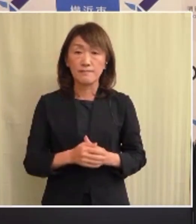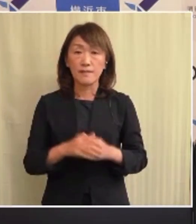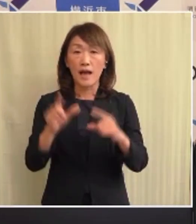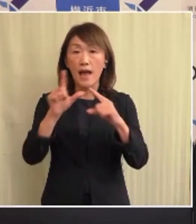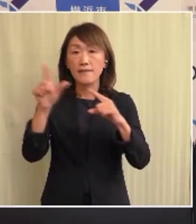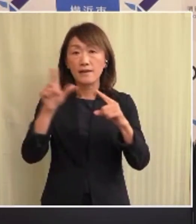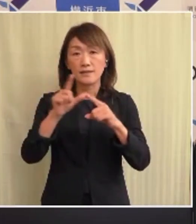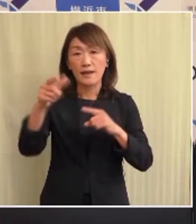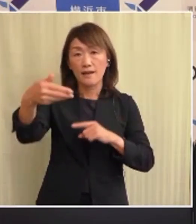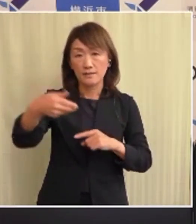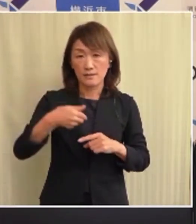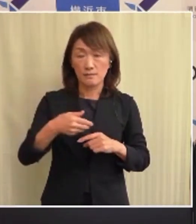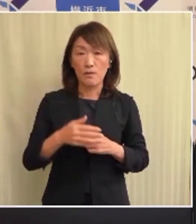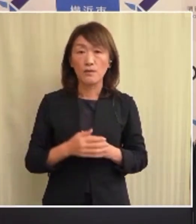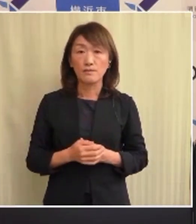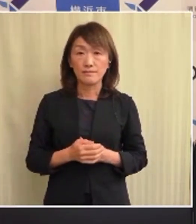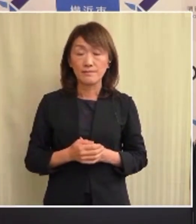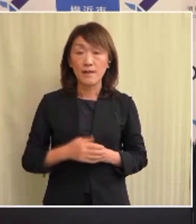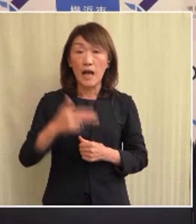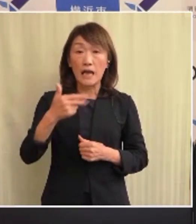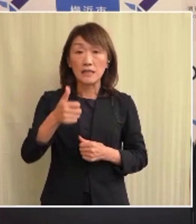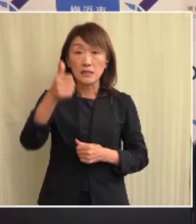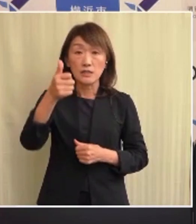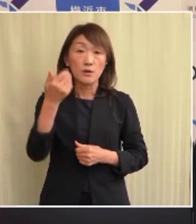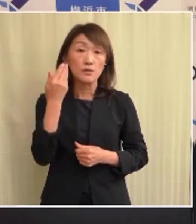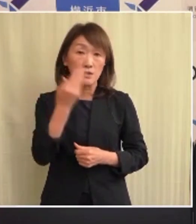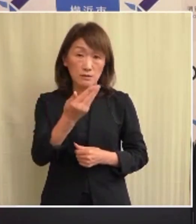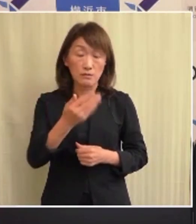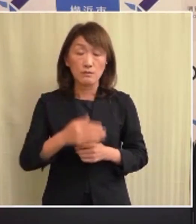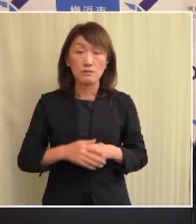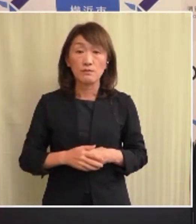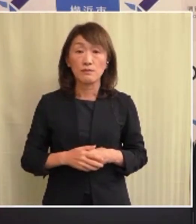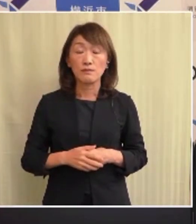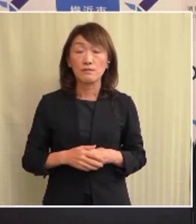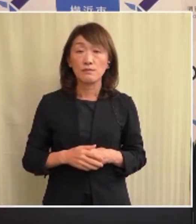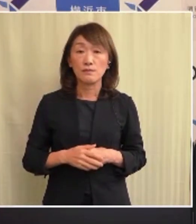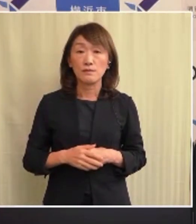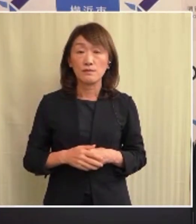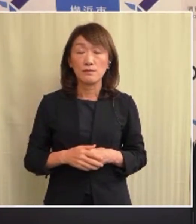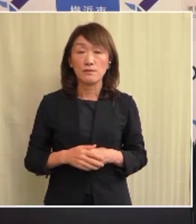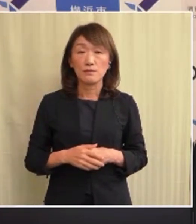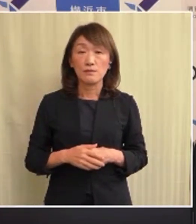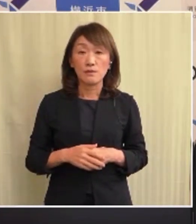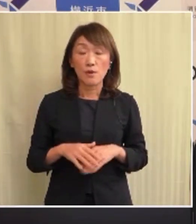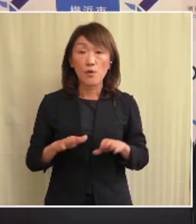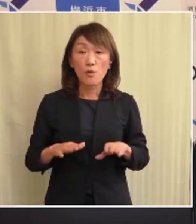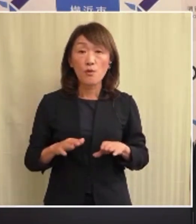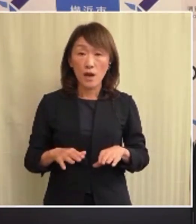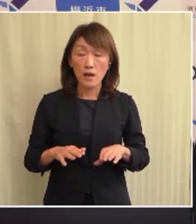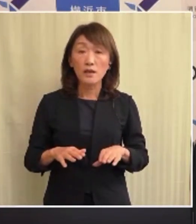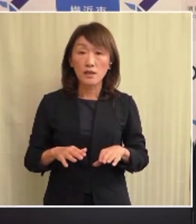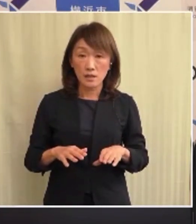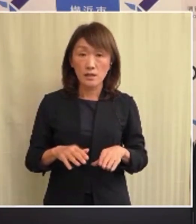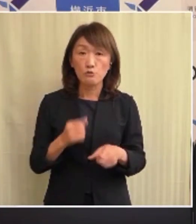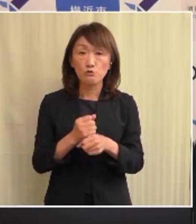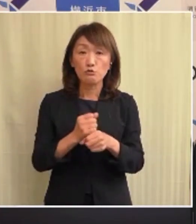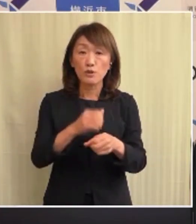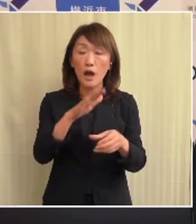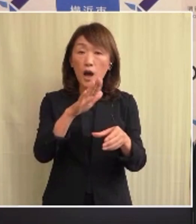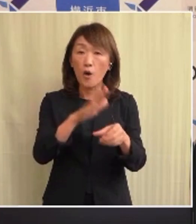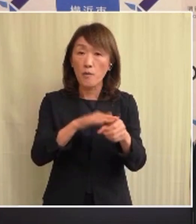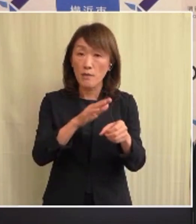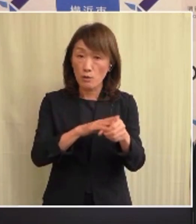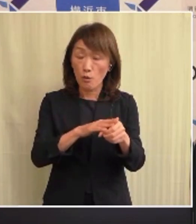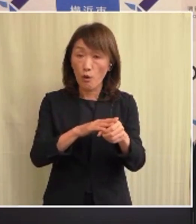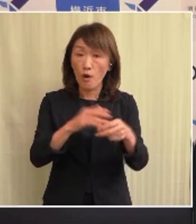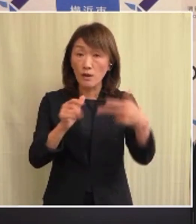NHK の関口です。まず市長にお伺いします。 はい、 今回この、開発者お弁当7月の